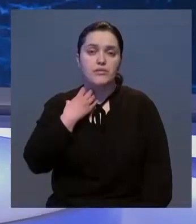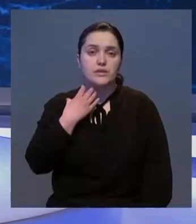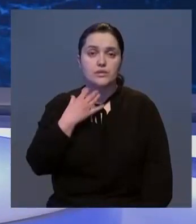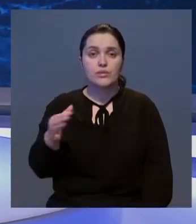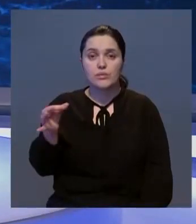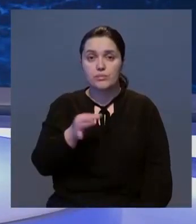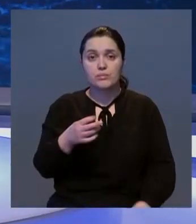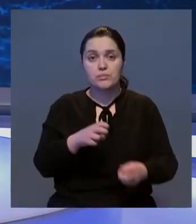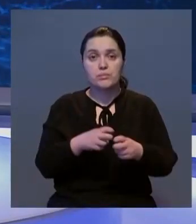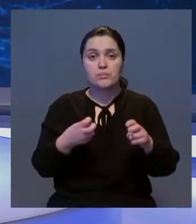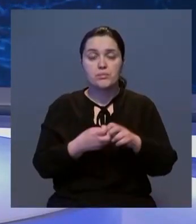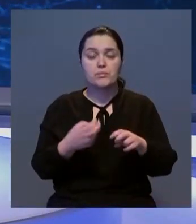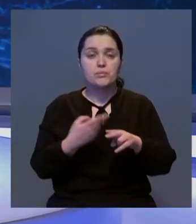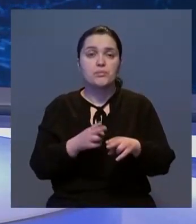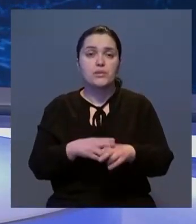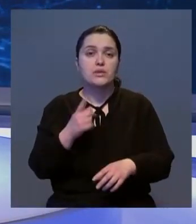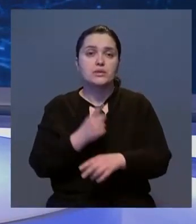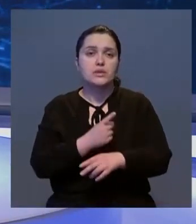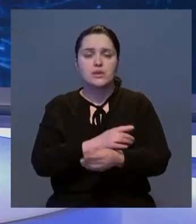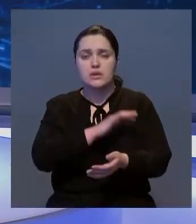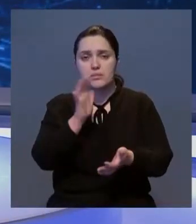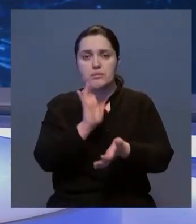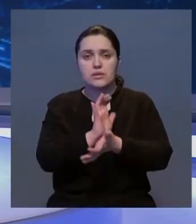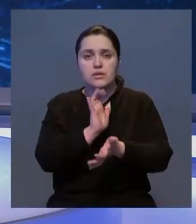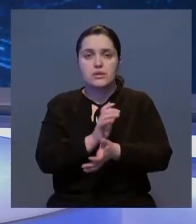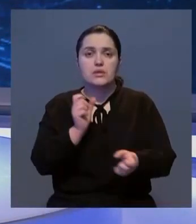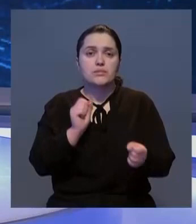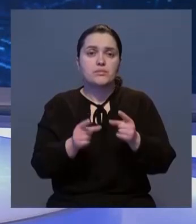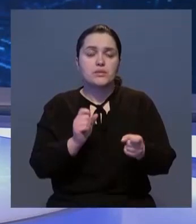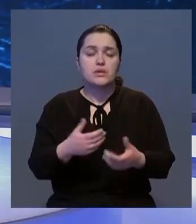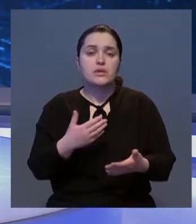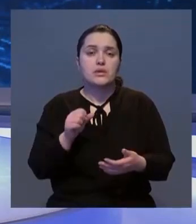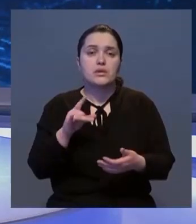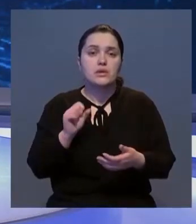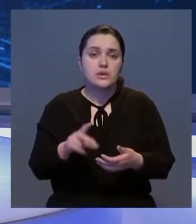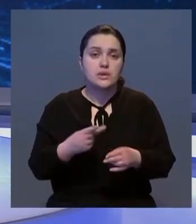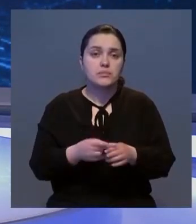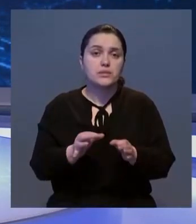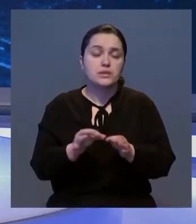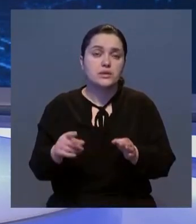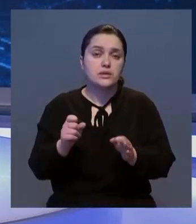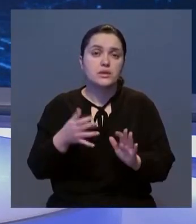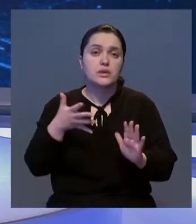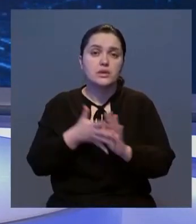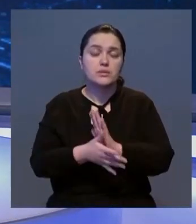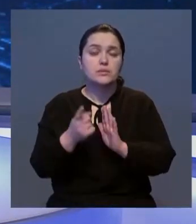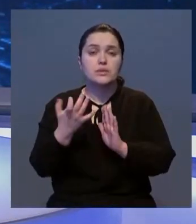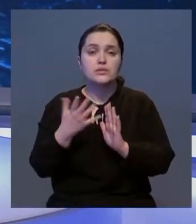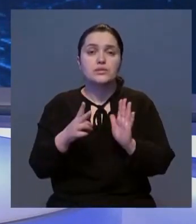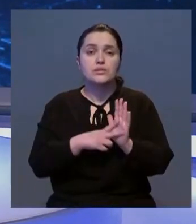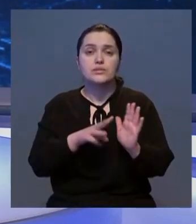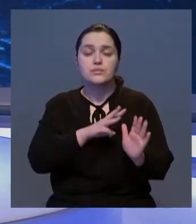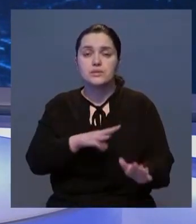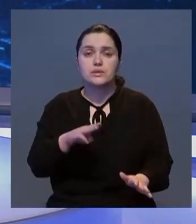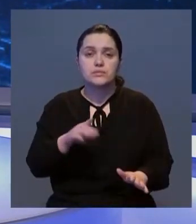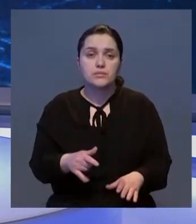Кызылординской области решают проблему несанкционированных стихийных свалок и переполненных мусорных полигонов. К примеру, в Аральском районе на это потратили